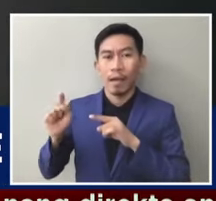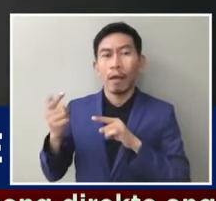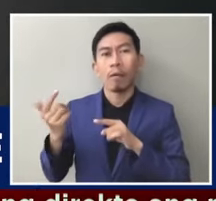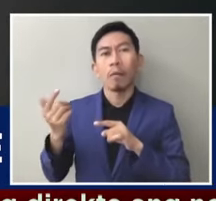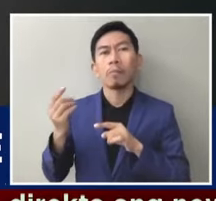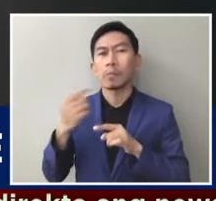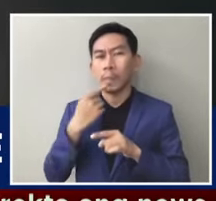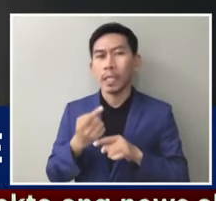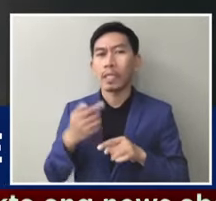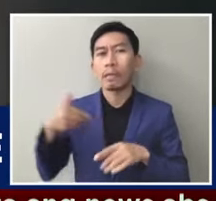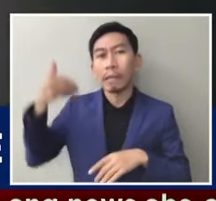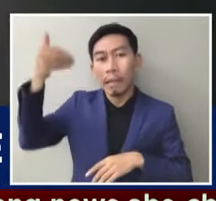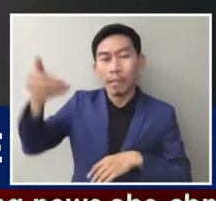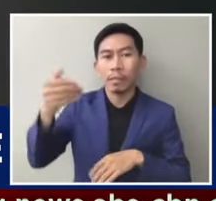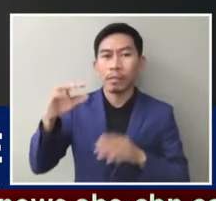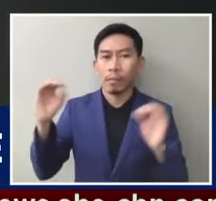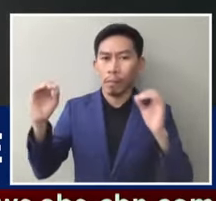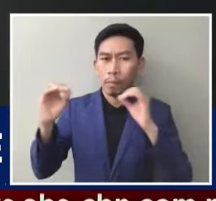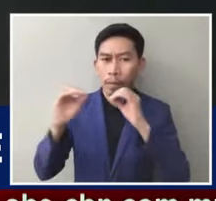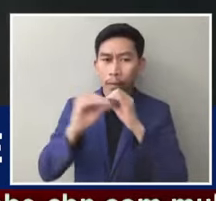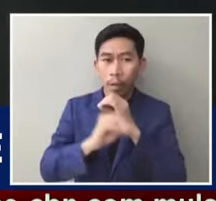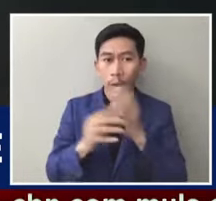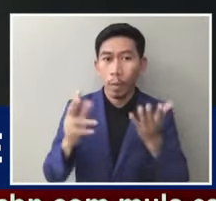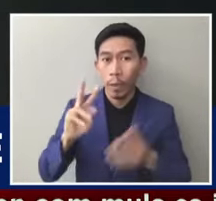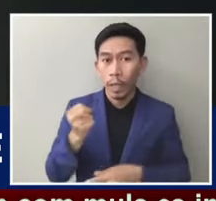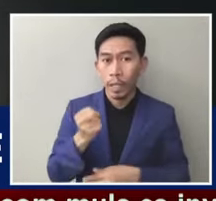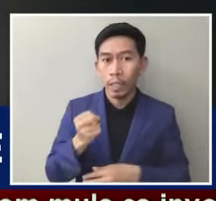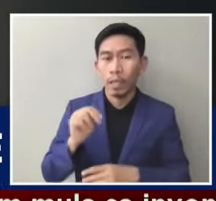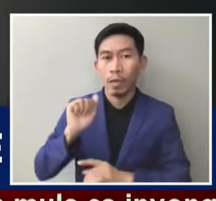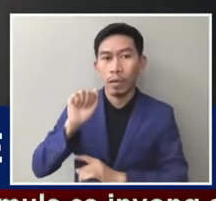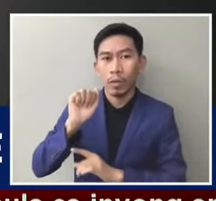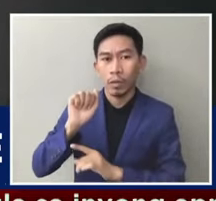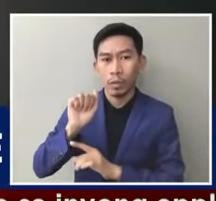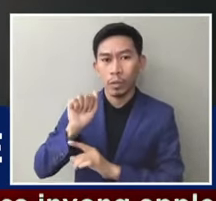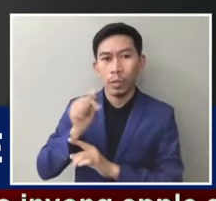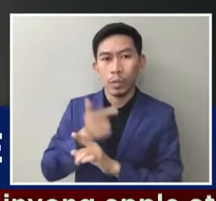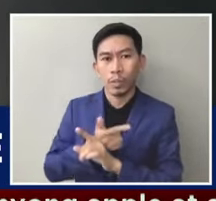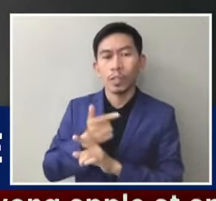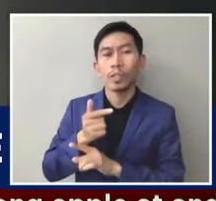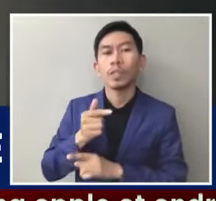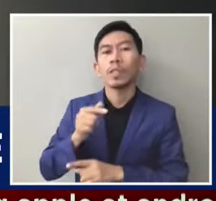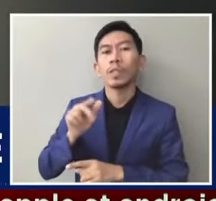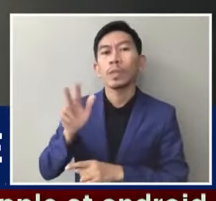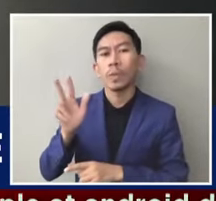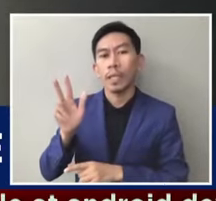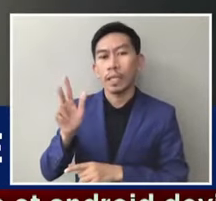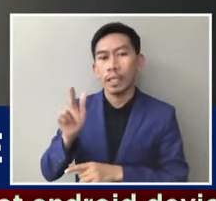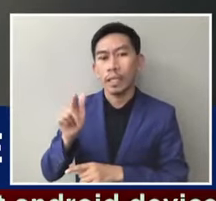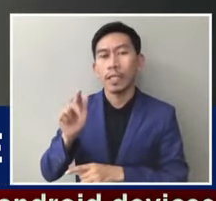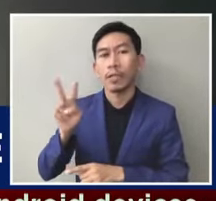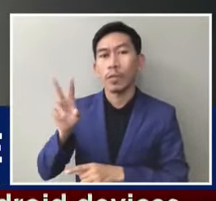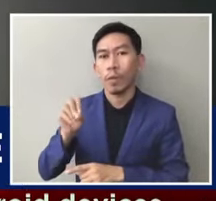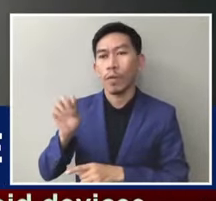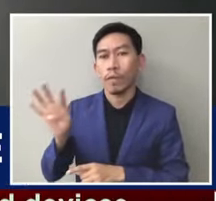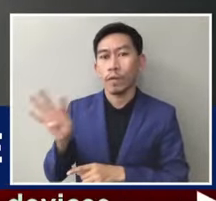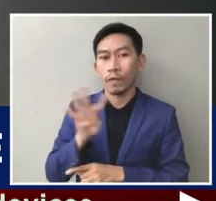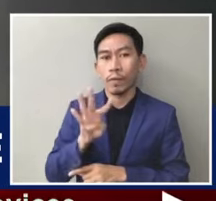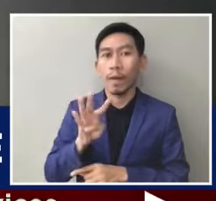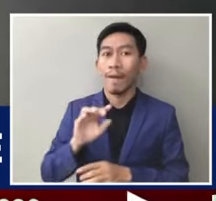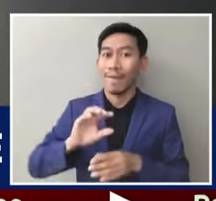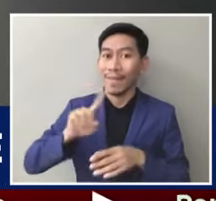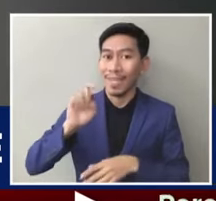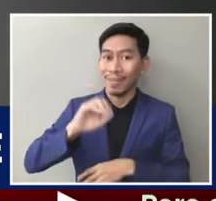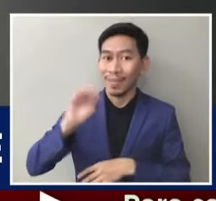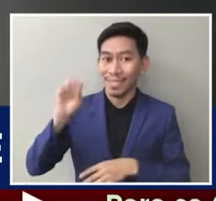eclipse na dadaan sa Amerika ay nakatakda sa August 23, 2044, habang ang total solar eclipse naman